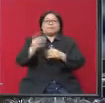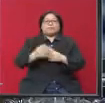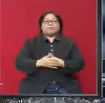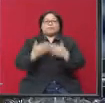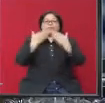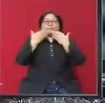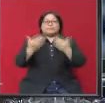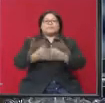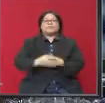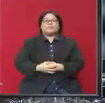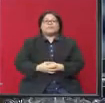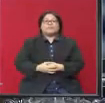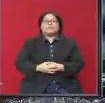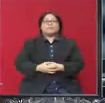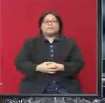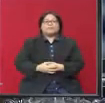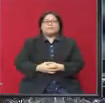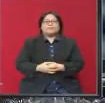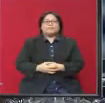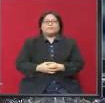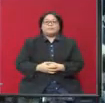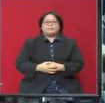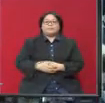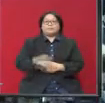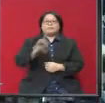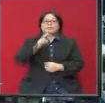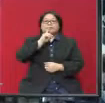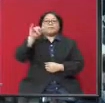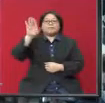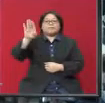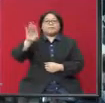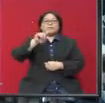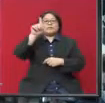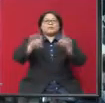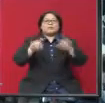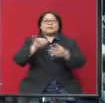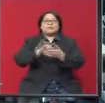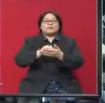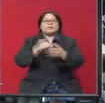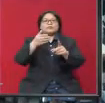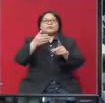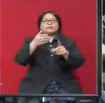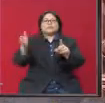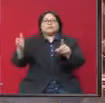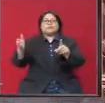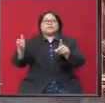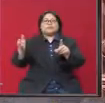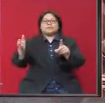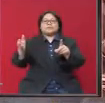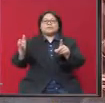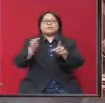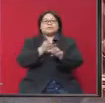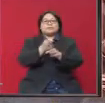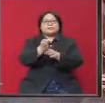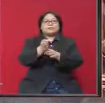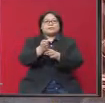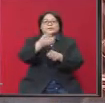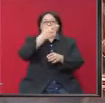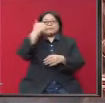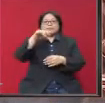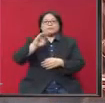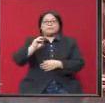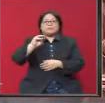mikrobits 16 Bekasi tutup Hai suaranya yang bermasalah yo mbak nih luar di Pacet skope